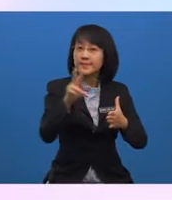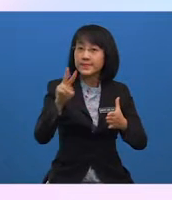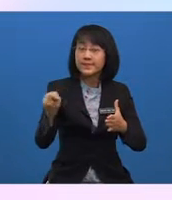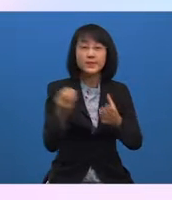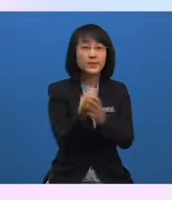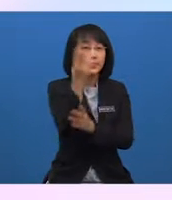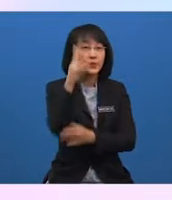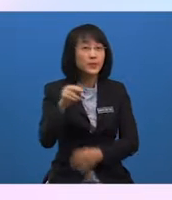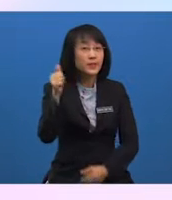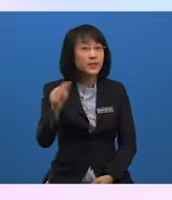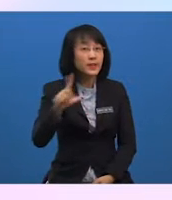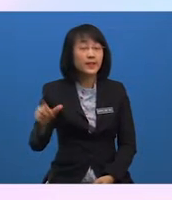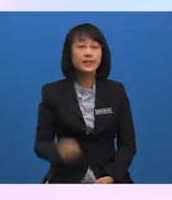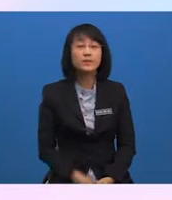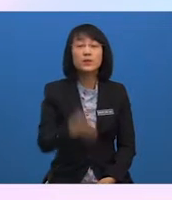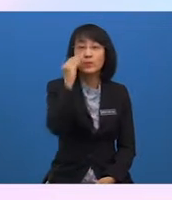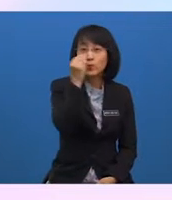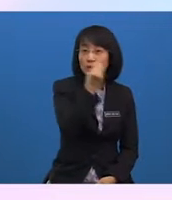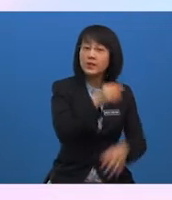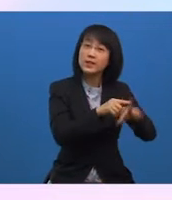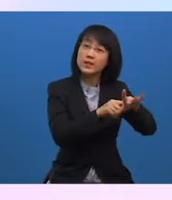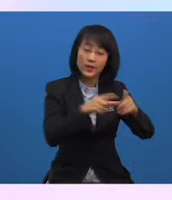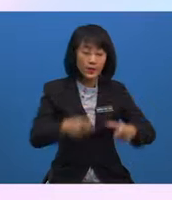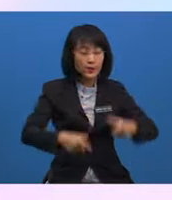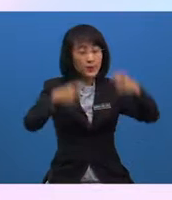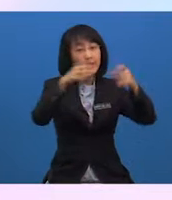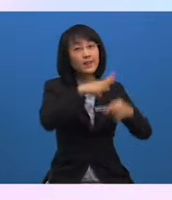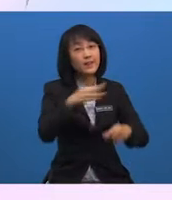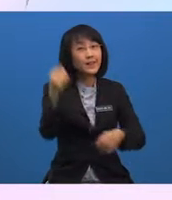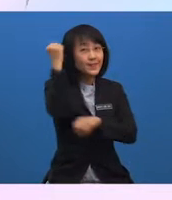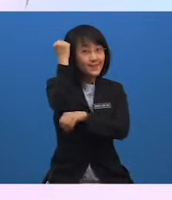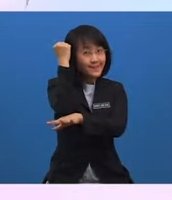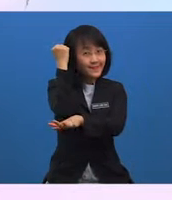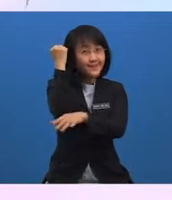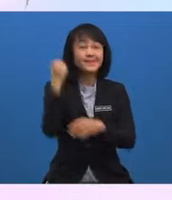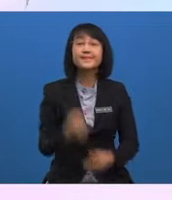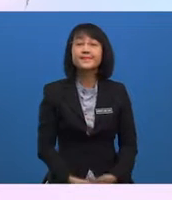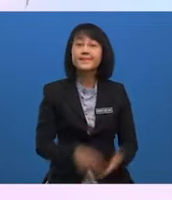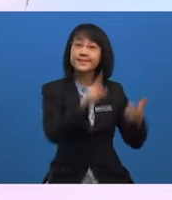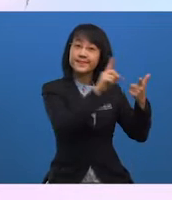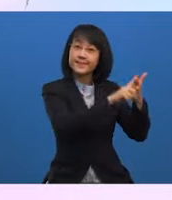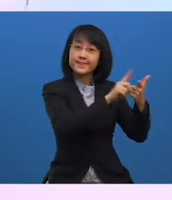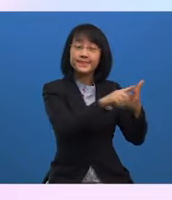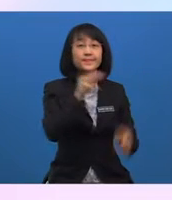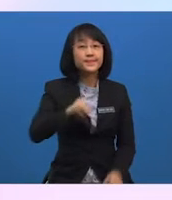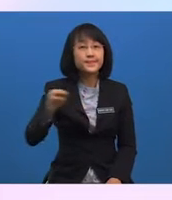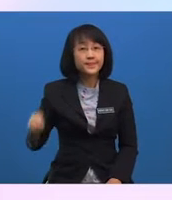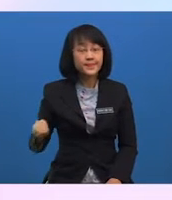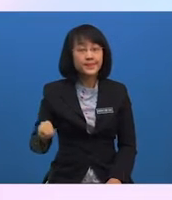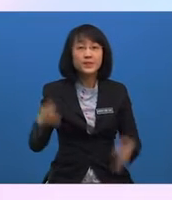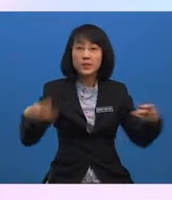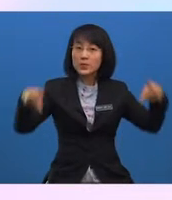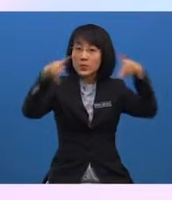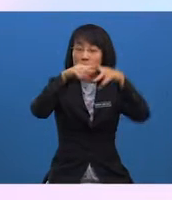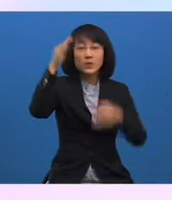tumbuhan ialah bunga, daun, batang dan akar. Kedua, murid-murid